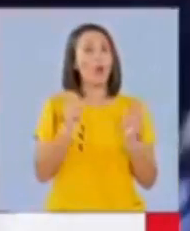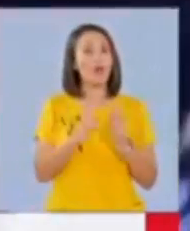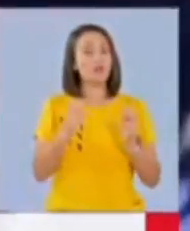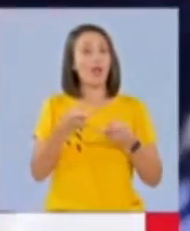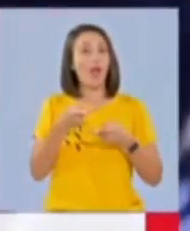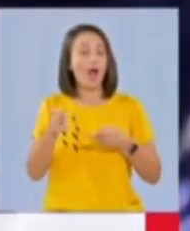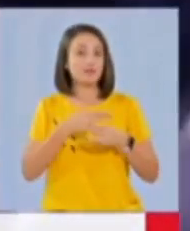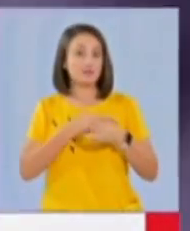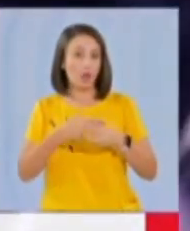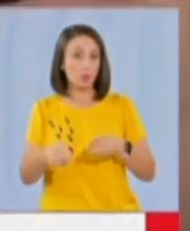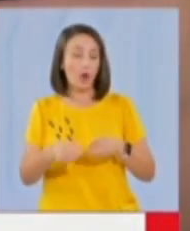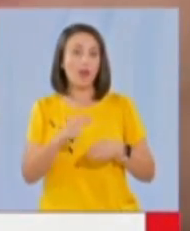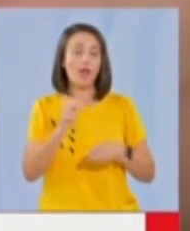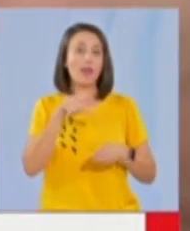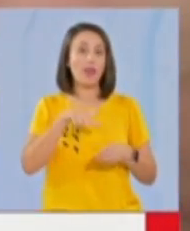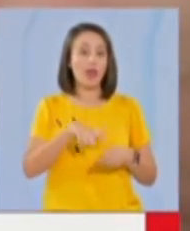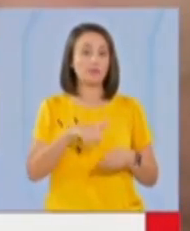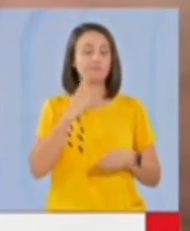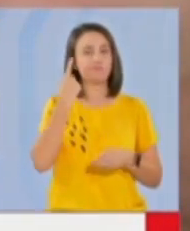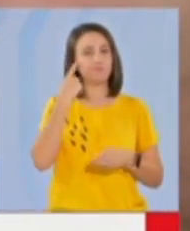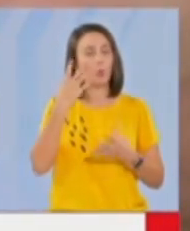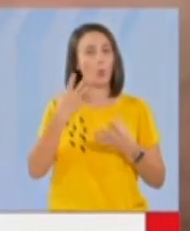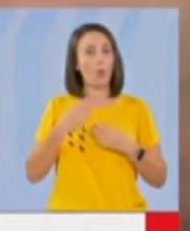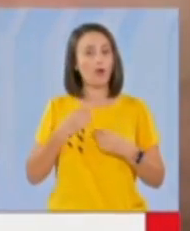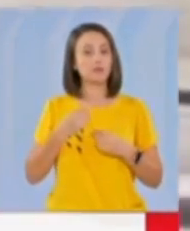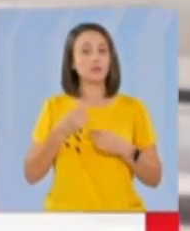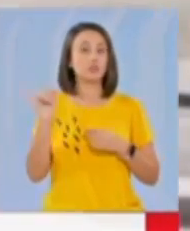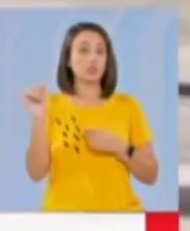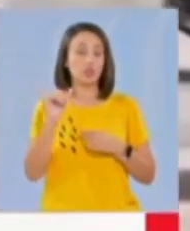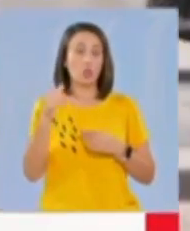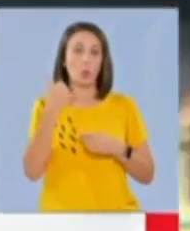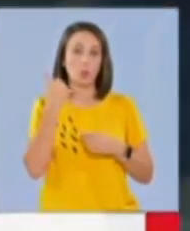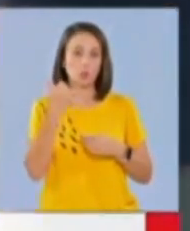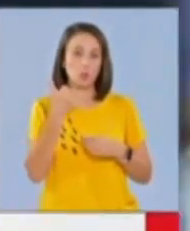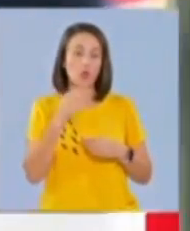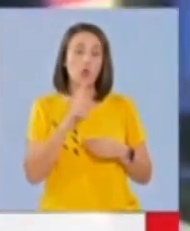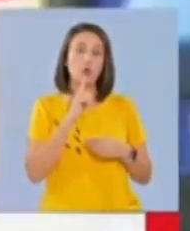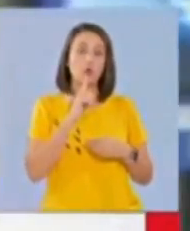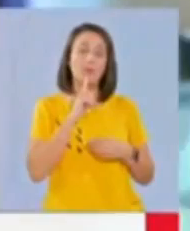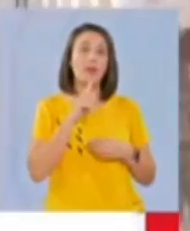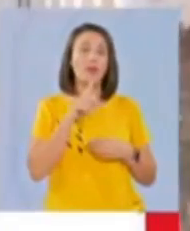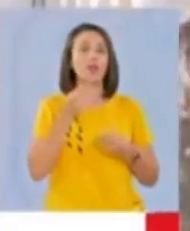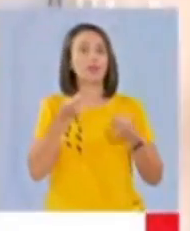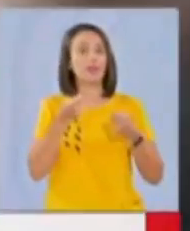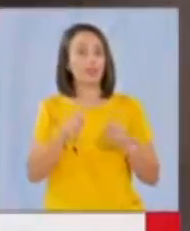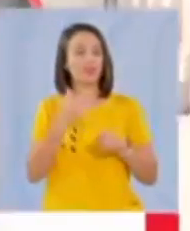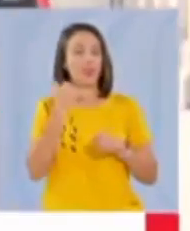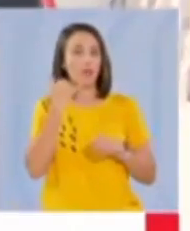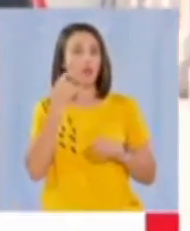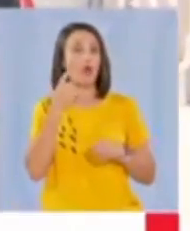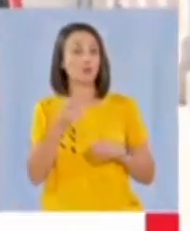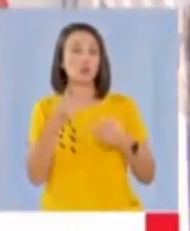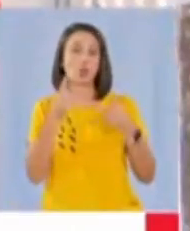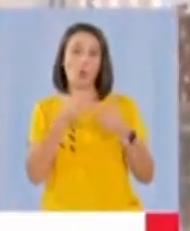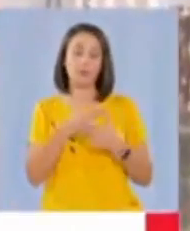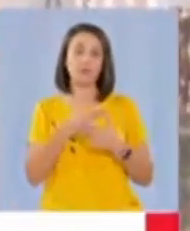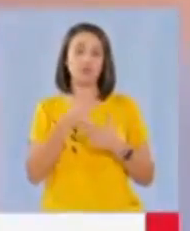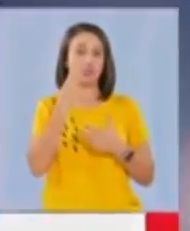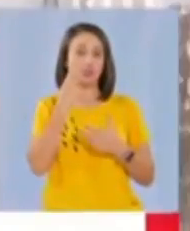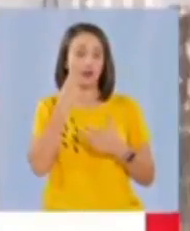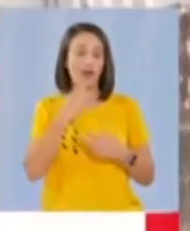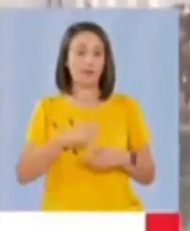gaze naturale la Enel. Luați însă la bani mărunți, cei care sună în numele Enel închid telefonul și aici se oprește